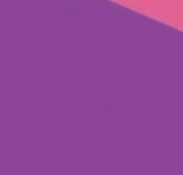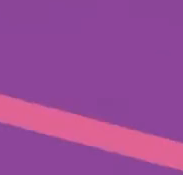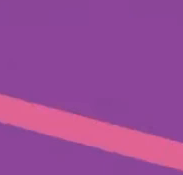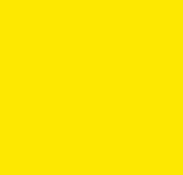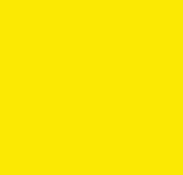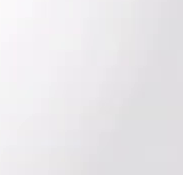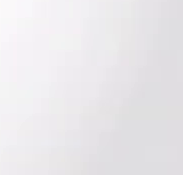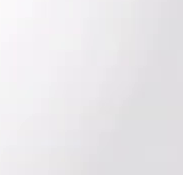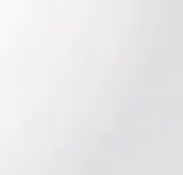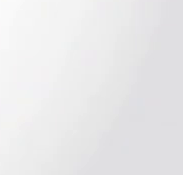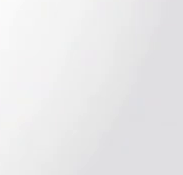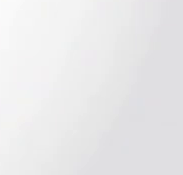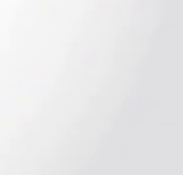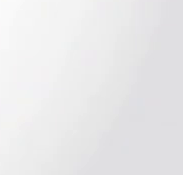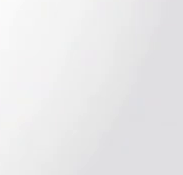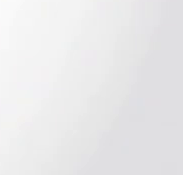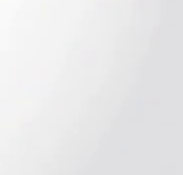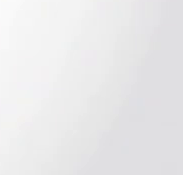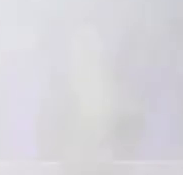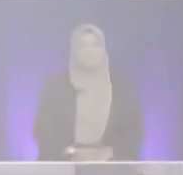Didik TV KPM.